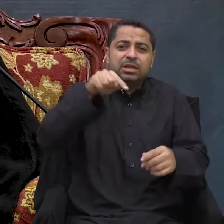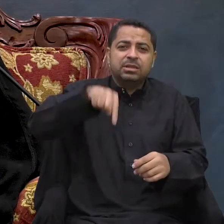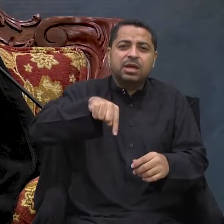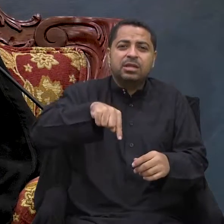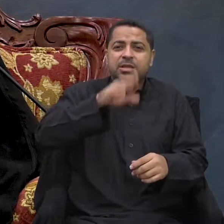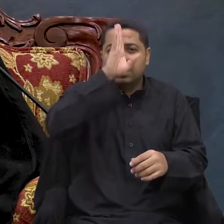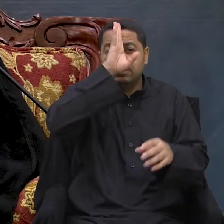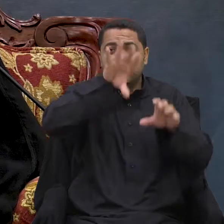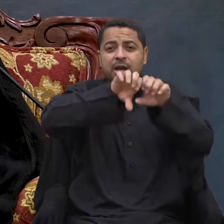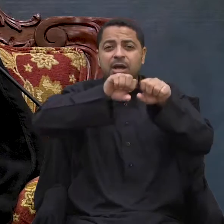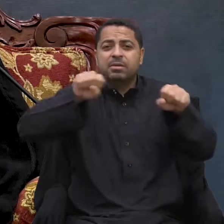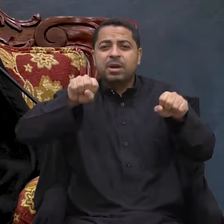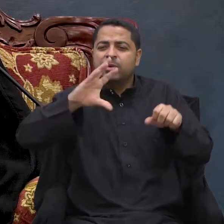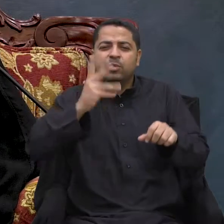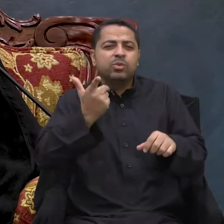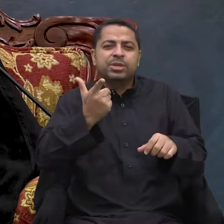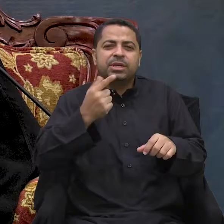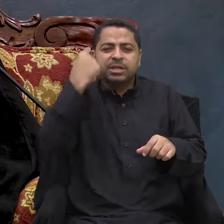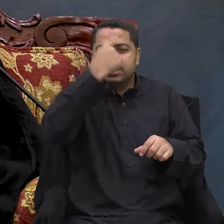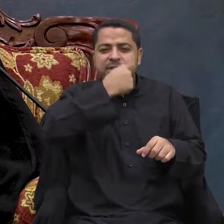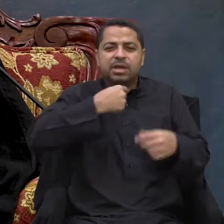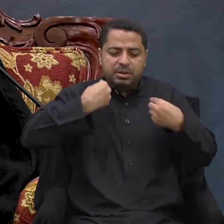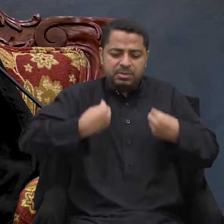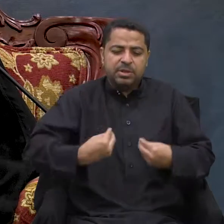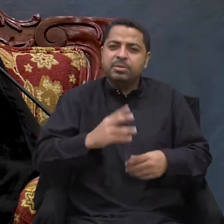صاحب هذا المقتل العظيم،